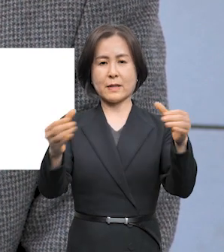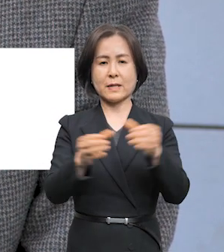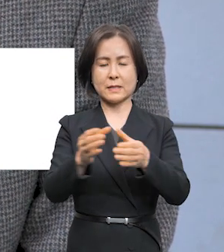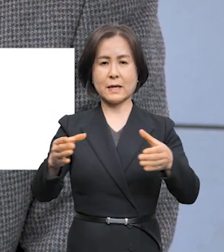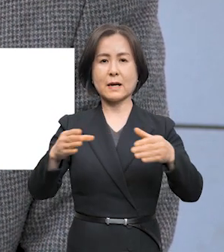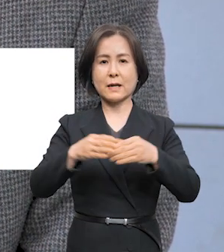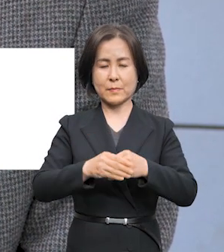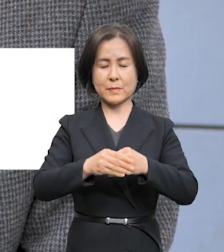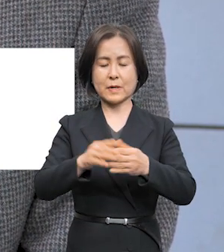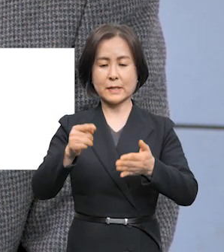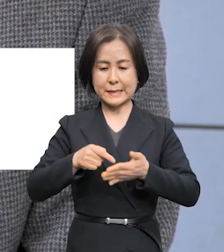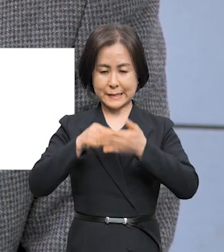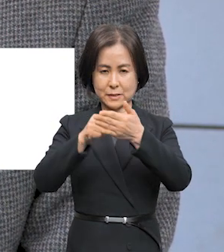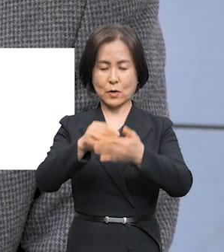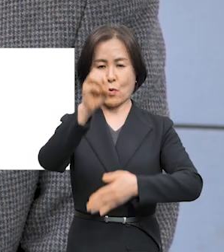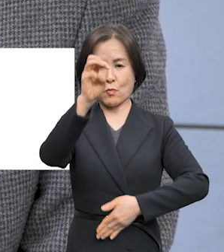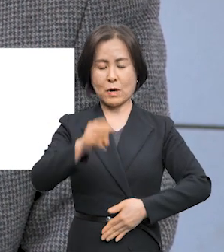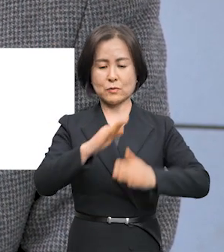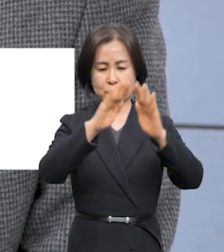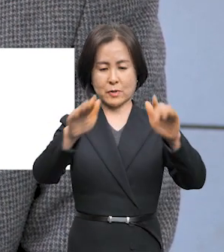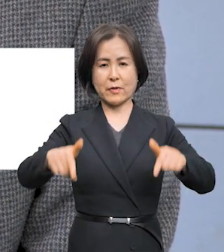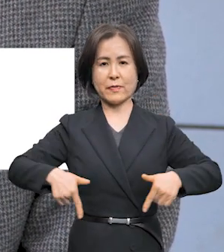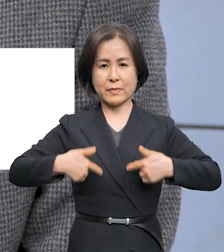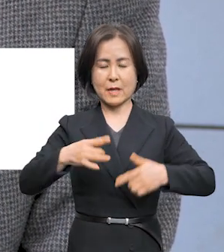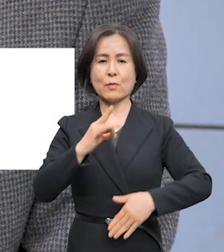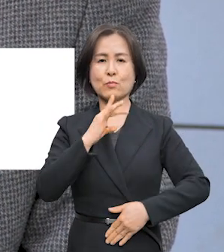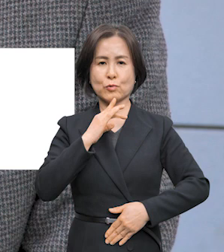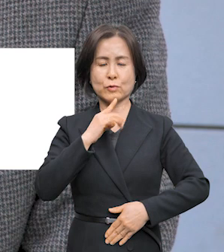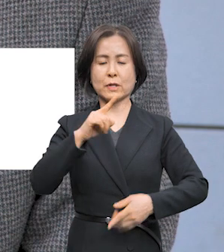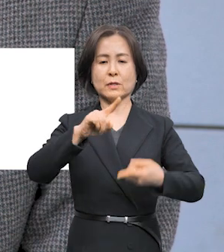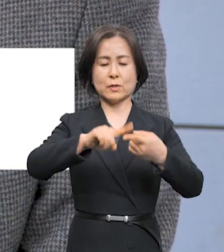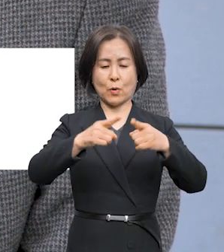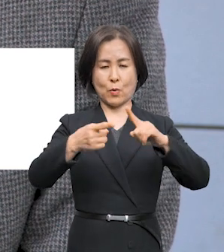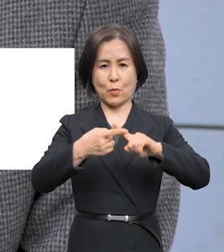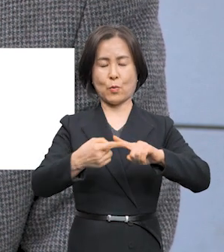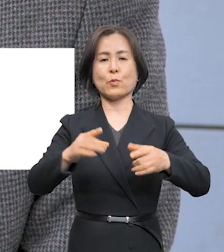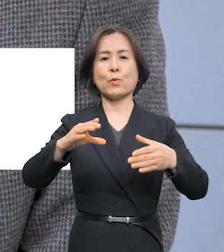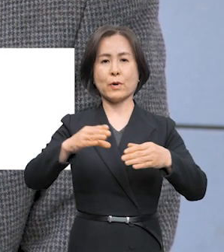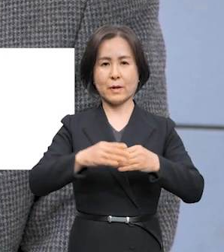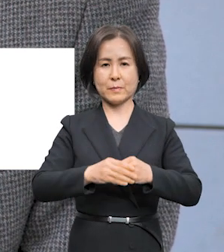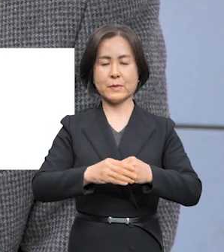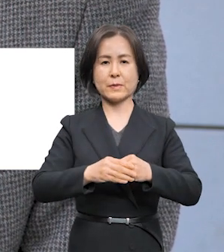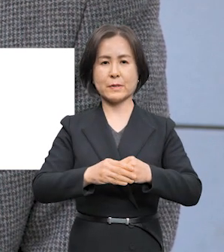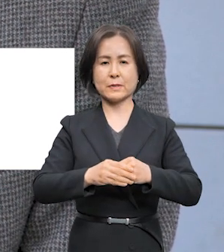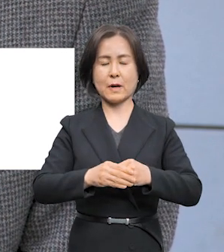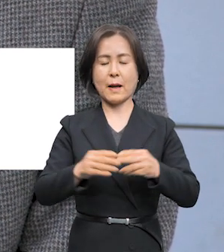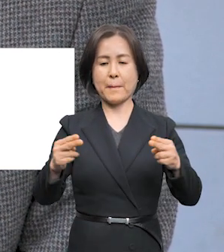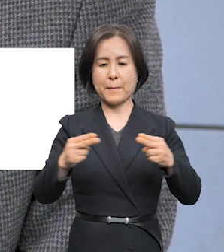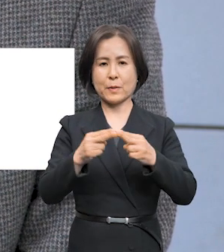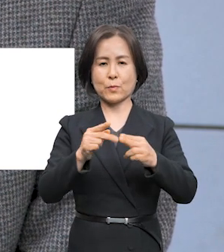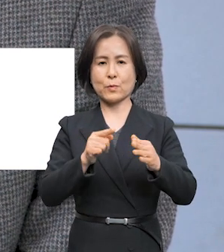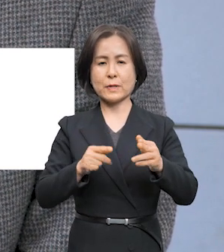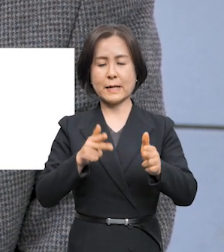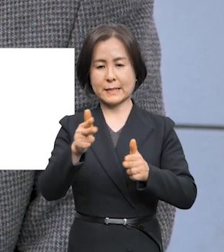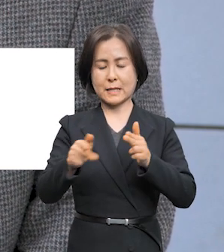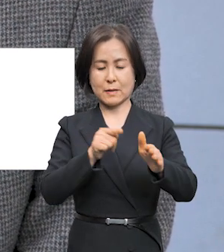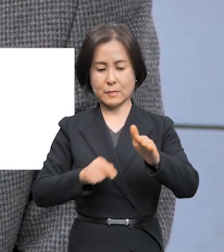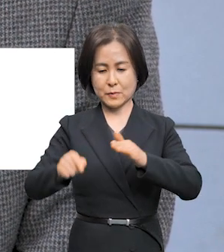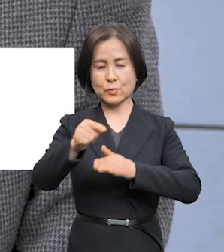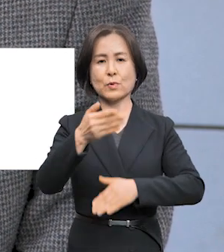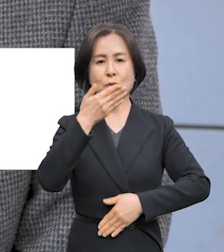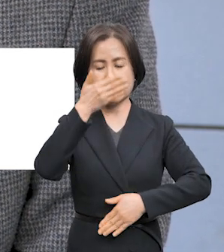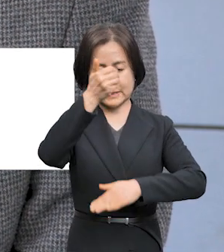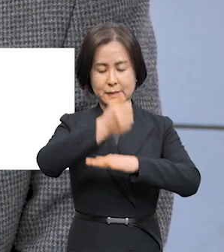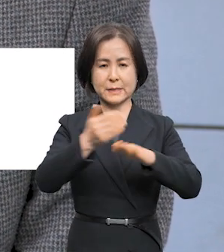신청서를 제출한 것은 광주 전남이 유일합니다 두 지역의 강점을 최대로 활용해서 반도체 산업을 선도할 수